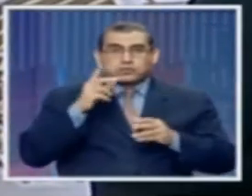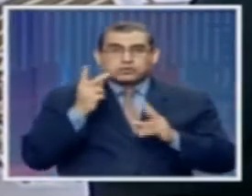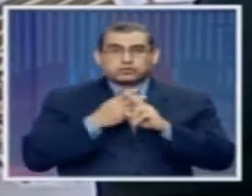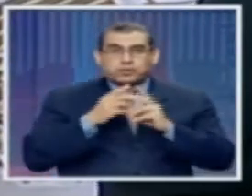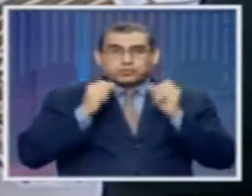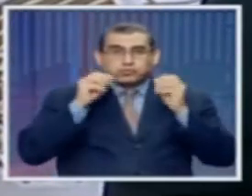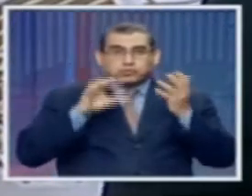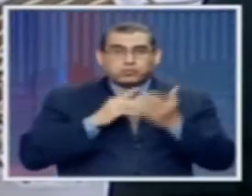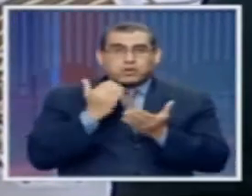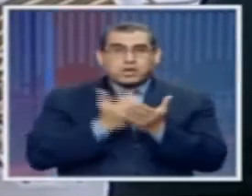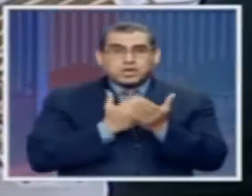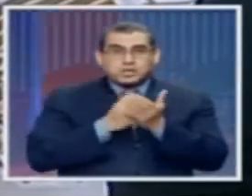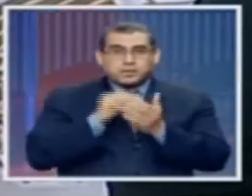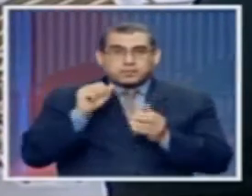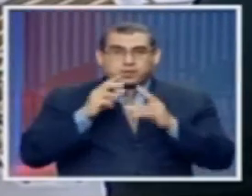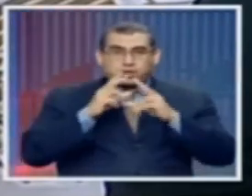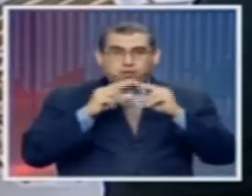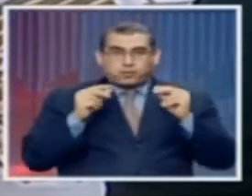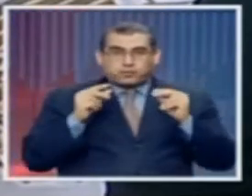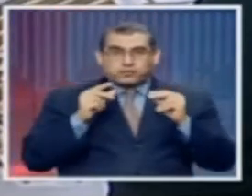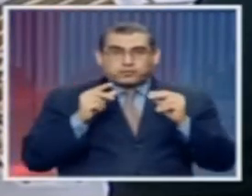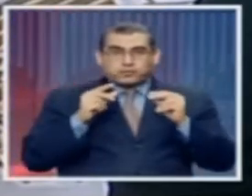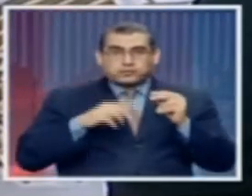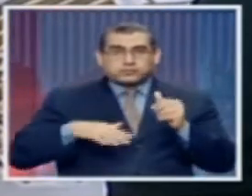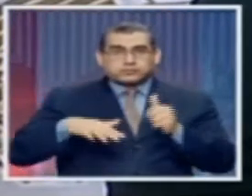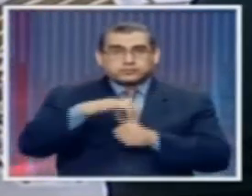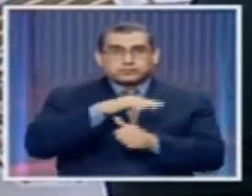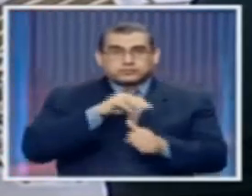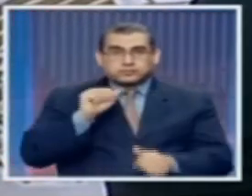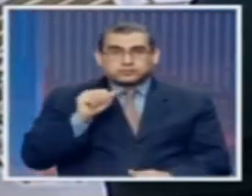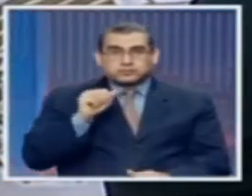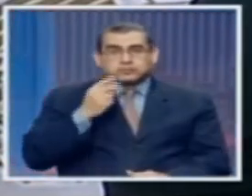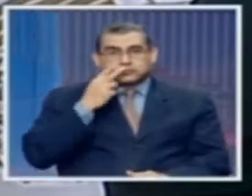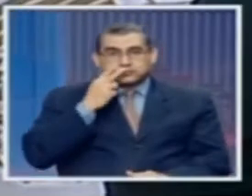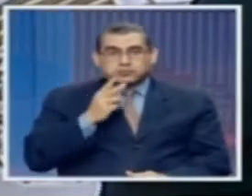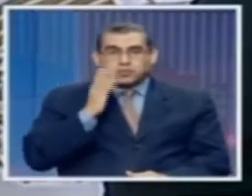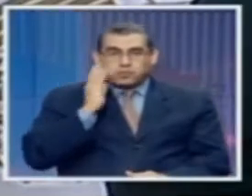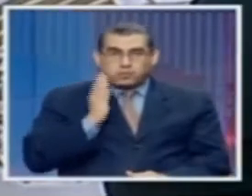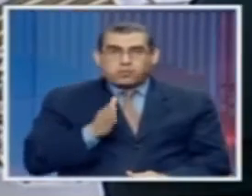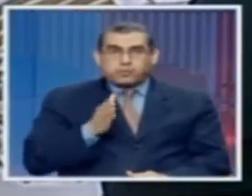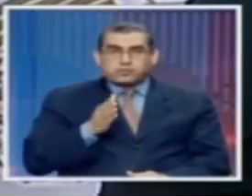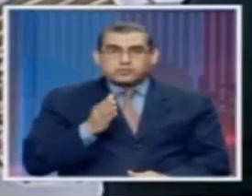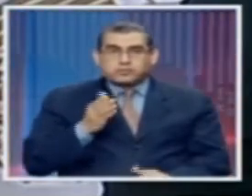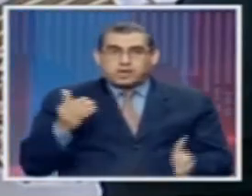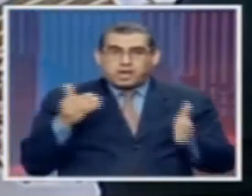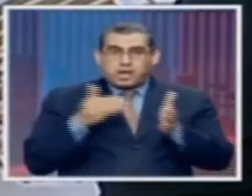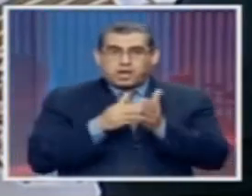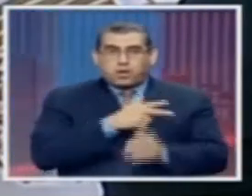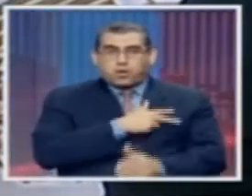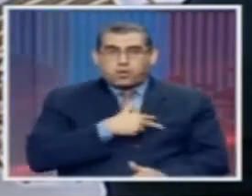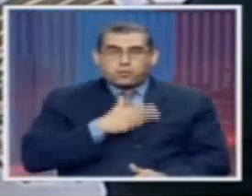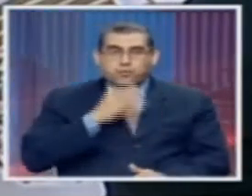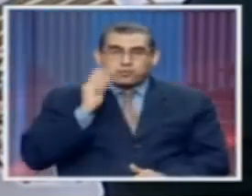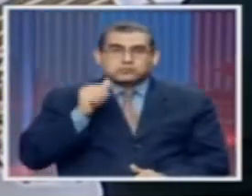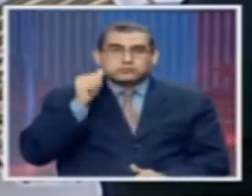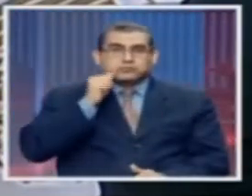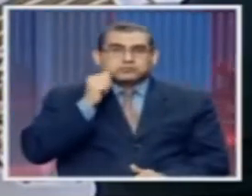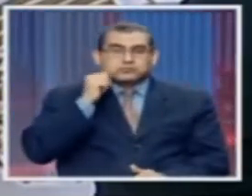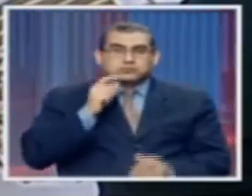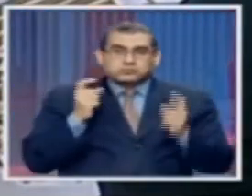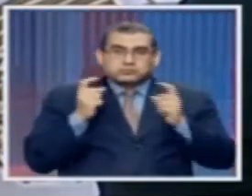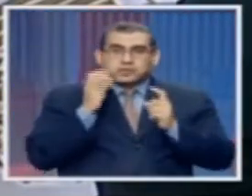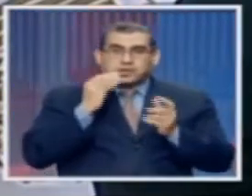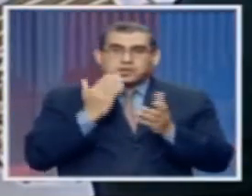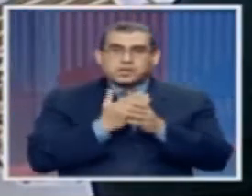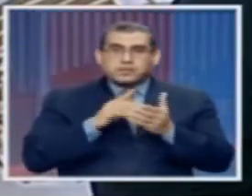والوضع الاقتصادي العام، أن تستطيع أن تصل إلى حكومة قادرة على التصدي